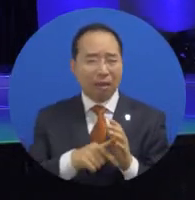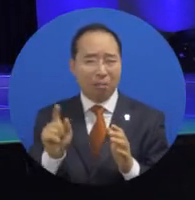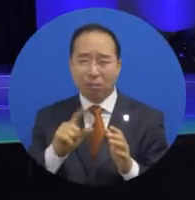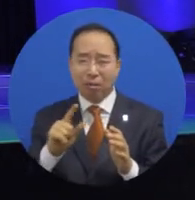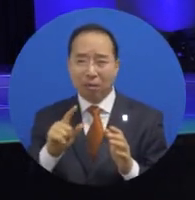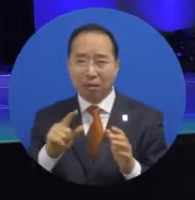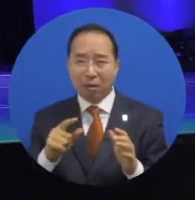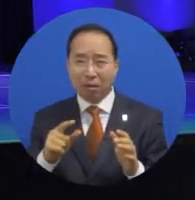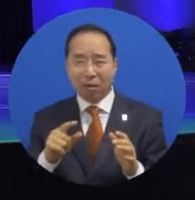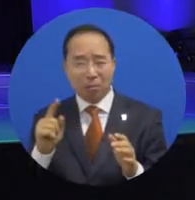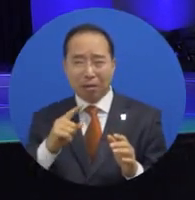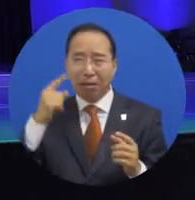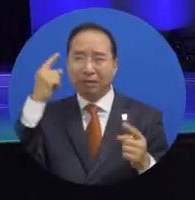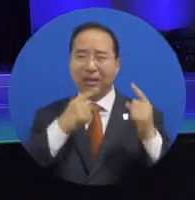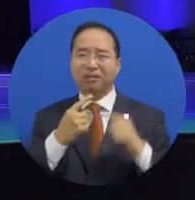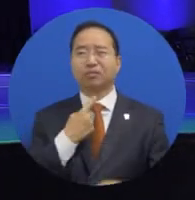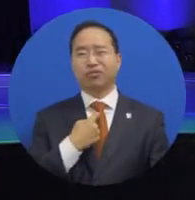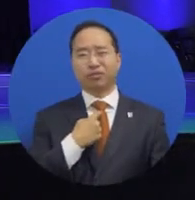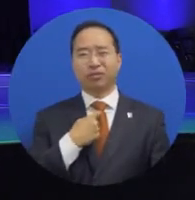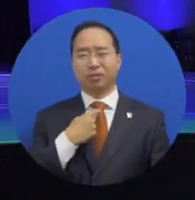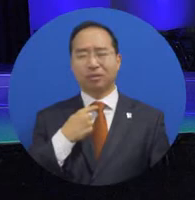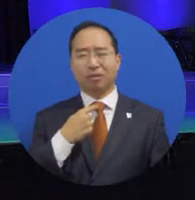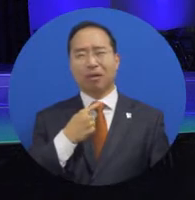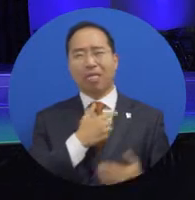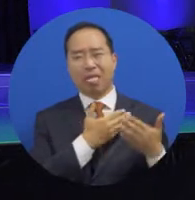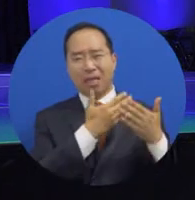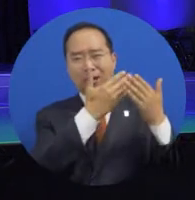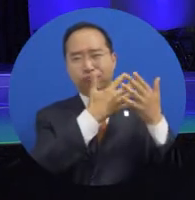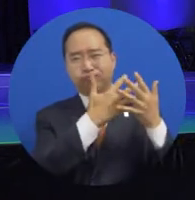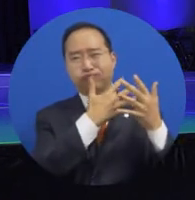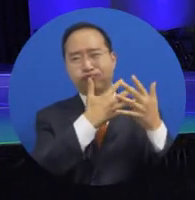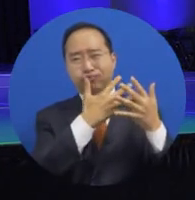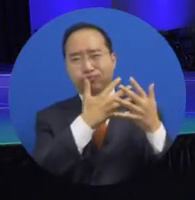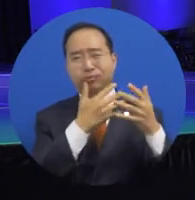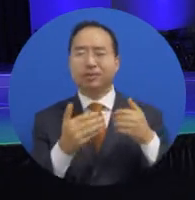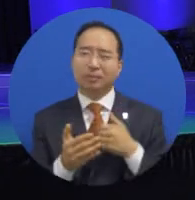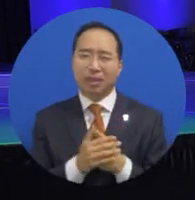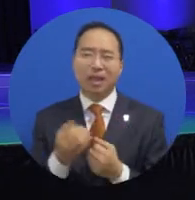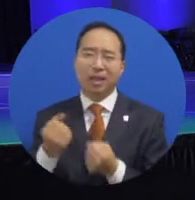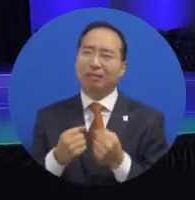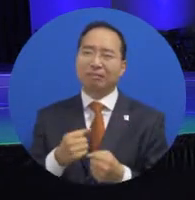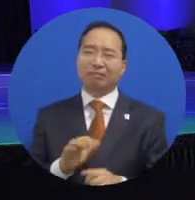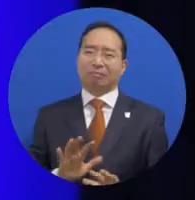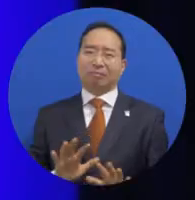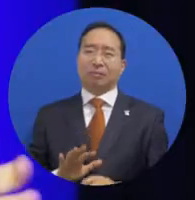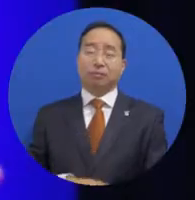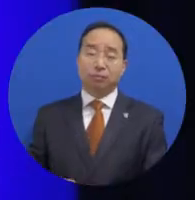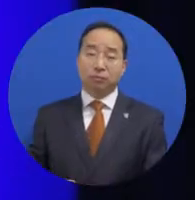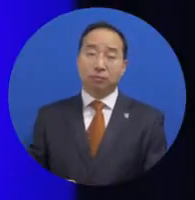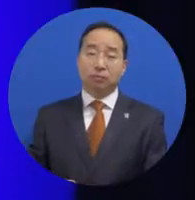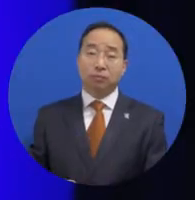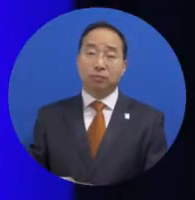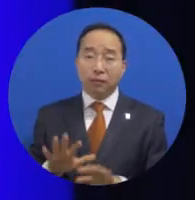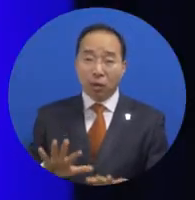있거든요. 트라우마가 생겨서 못 탔는데 자전거를 탈 수밖에 없는 상황이 벌어졌어요. 뭐냐면 저희 집 앞에서 그